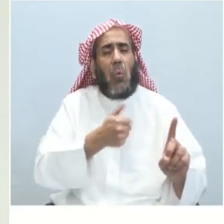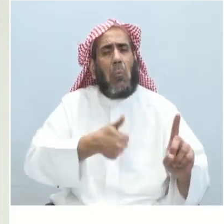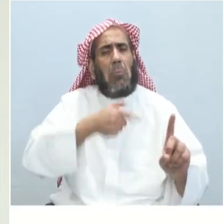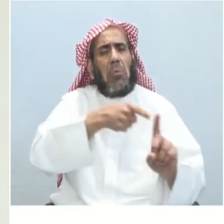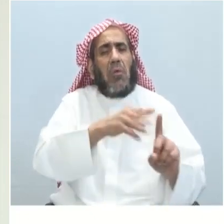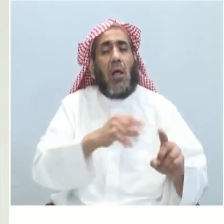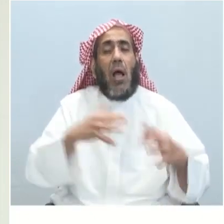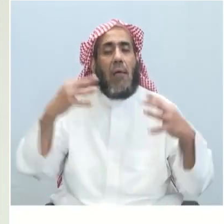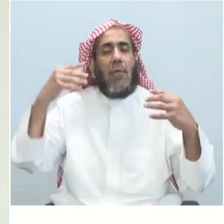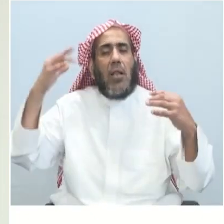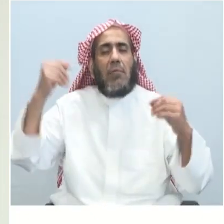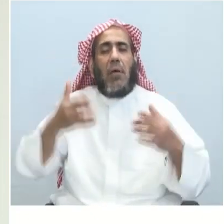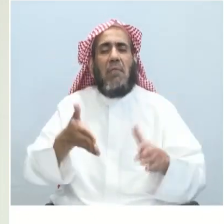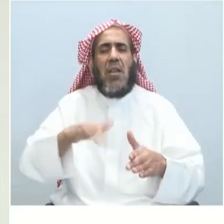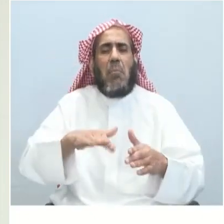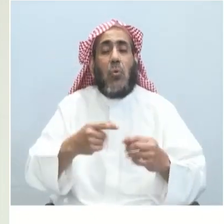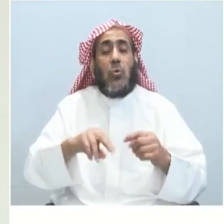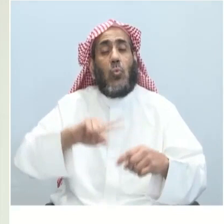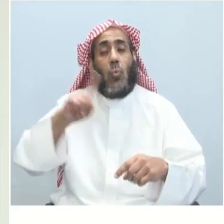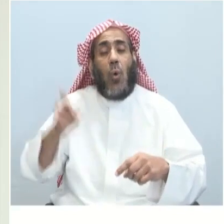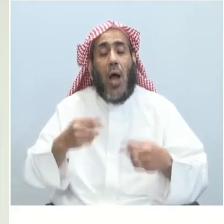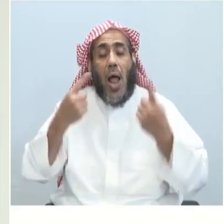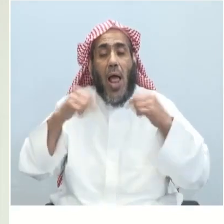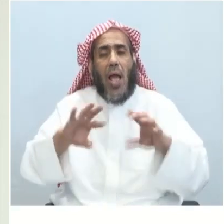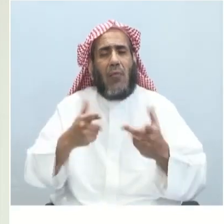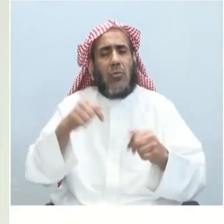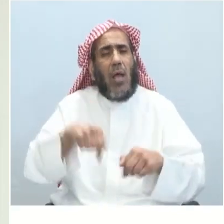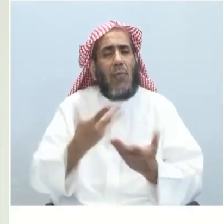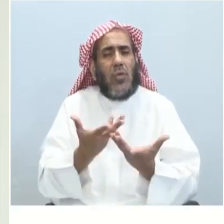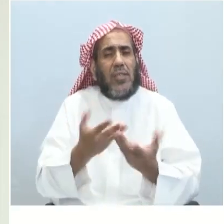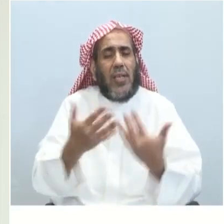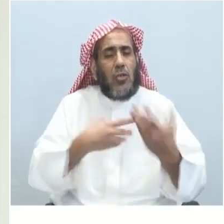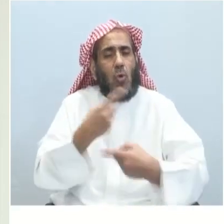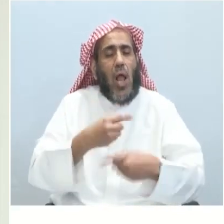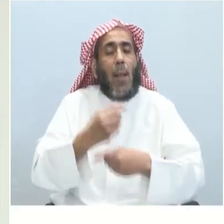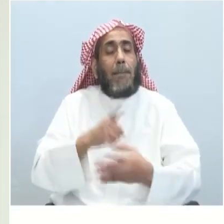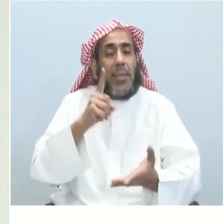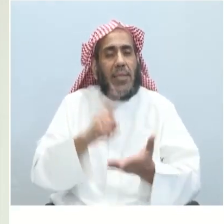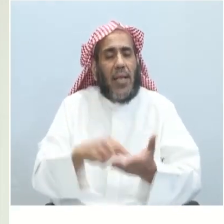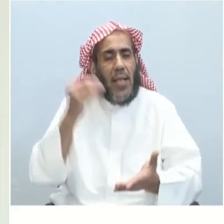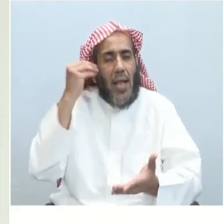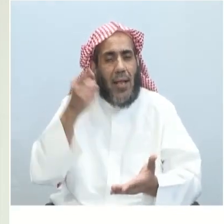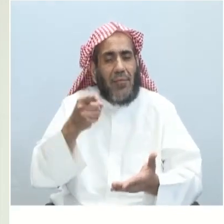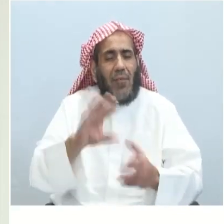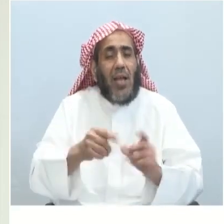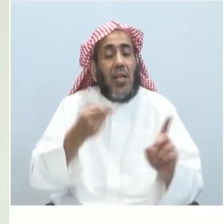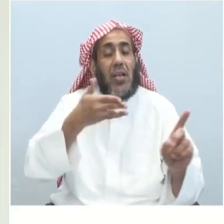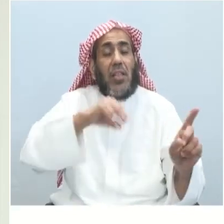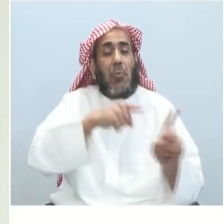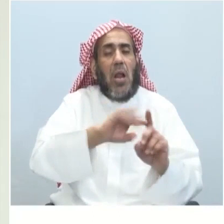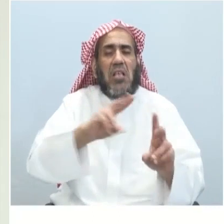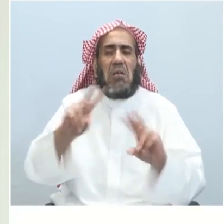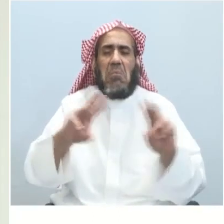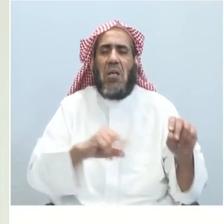وما ذكر فلسفته هو في في الموت والحياه كيف وجدت رثاء ابي العلاء في هذه القصيده بالتاكيد انك عرفت كيف ان رثاء ابي العلاء ليس